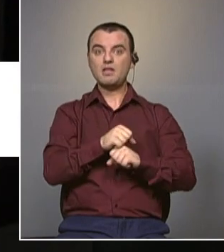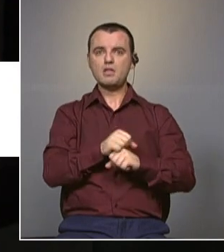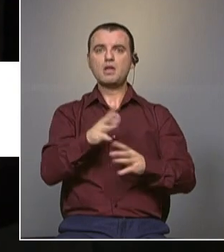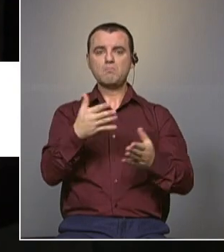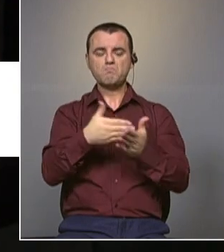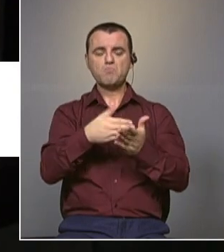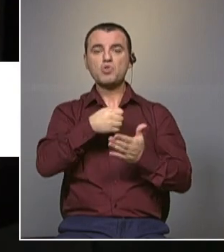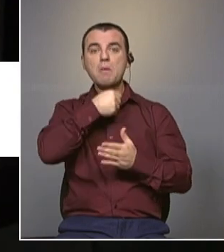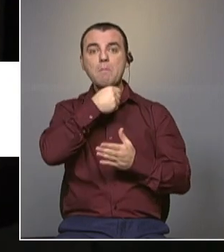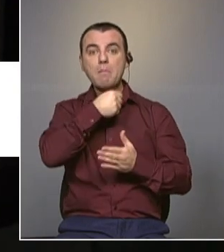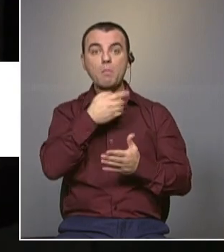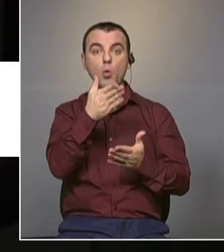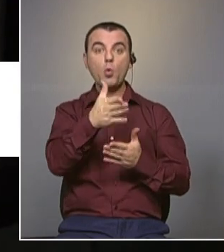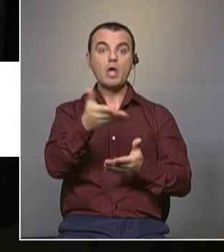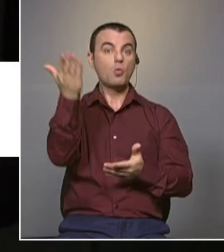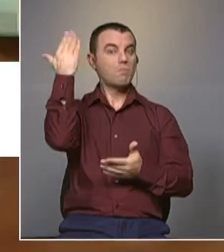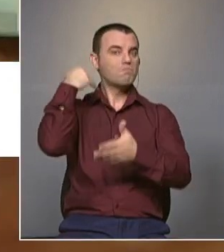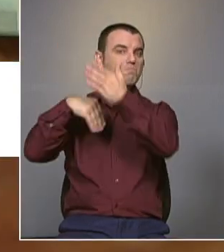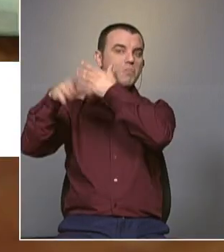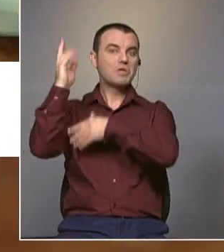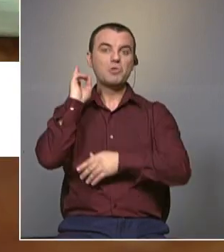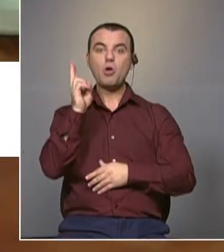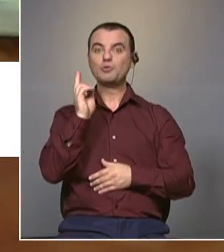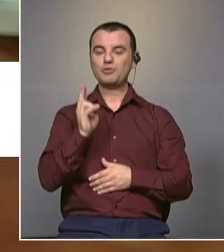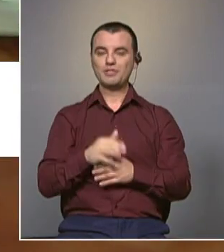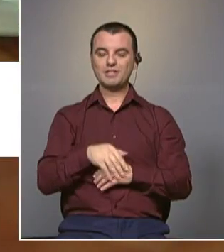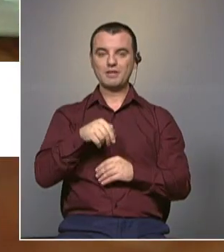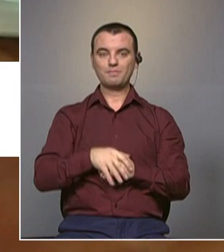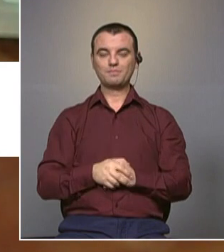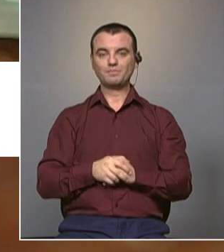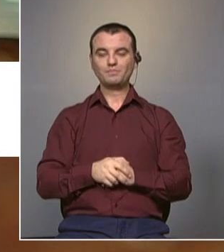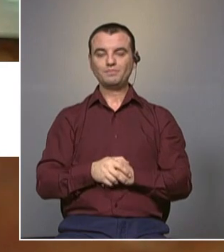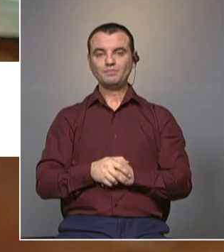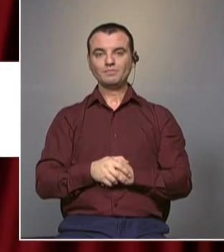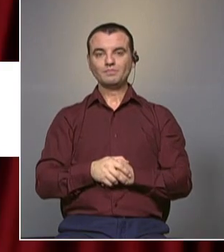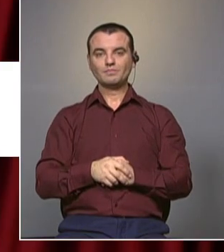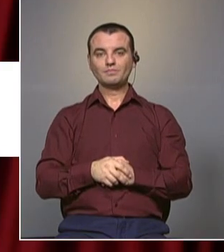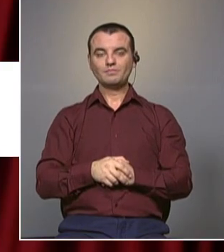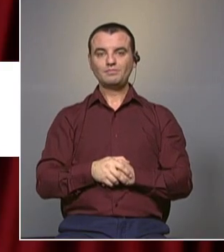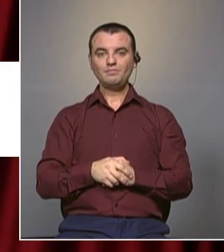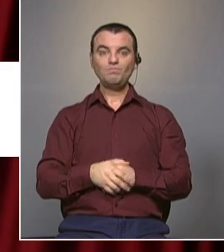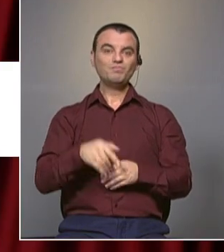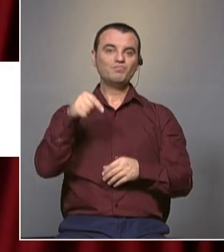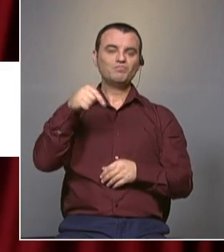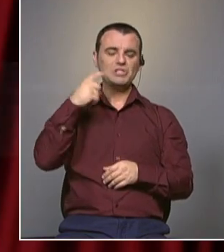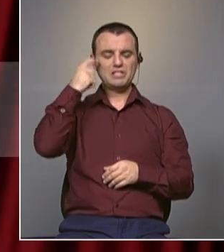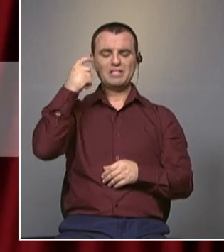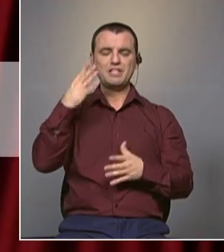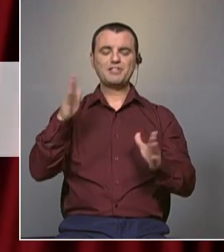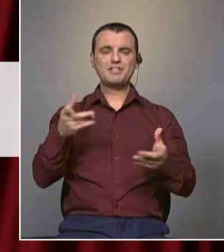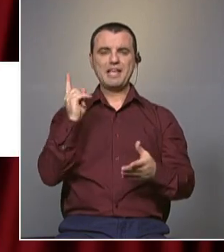е преподавала тук икономика. Сега той оглавява ученическия съвет. Идеи се раждат всеки ден в